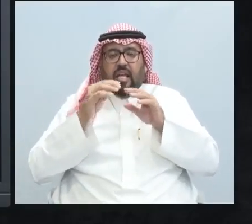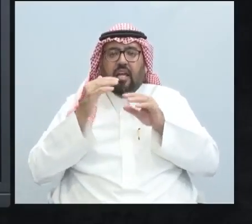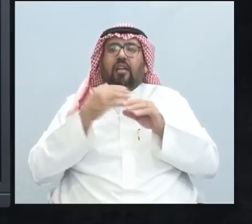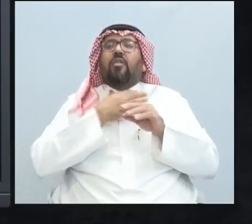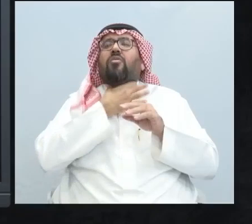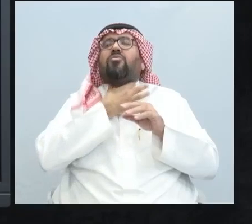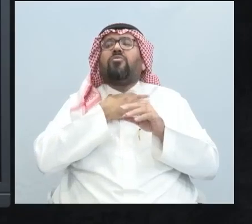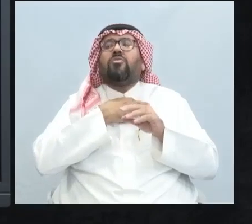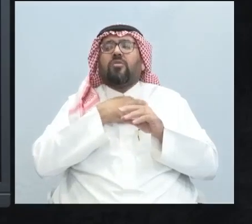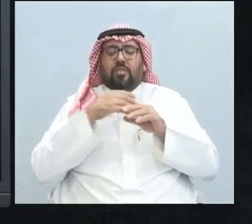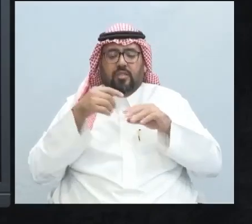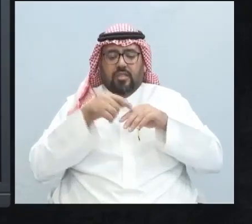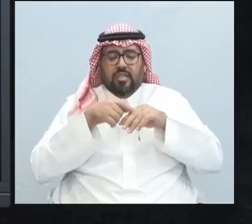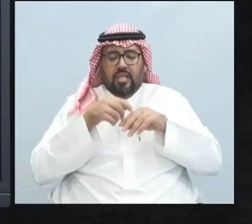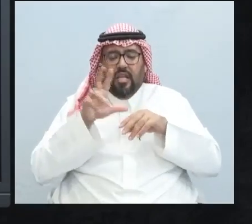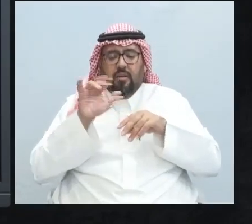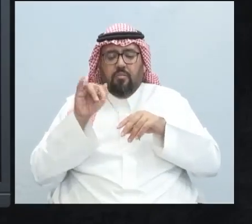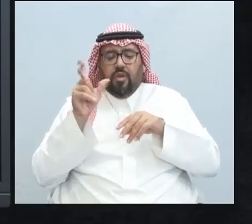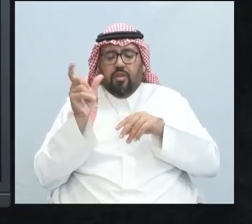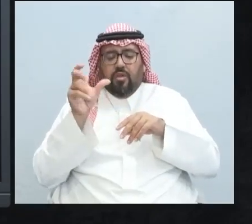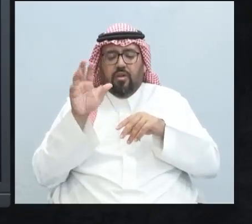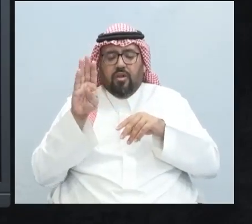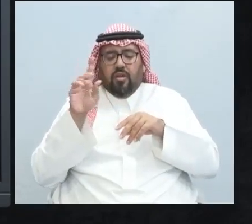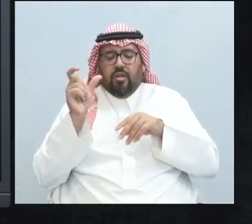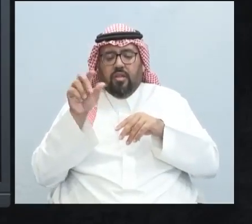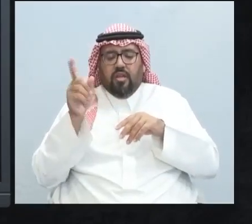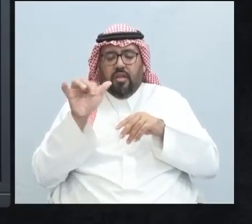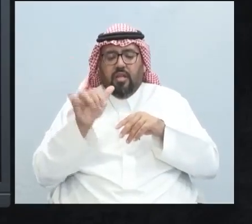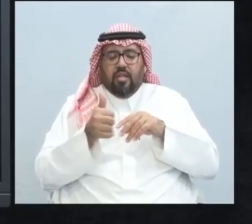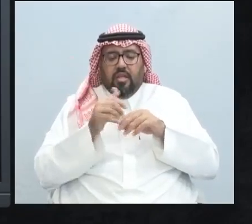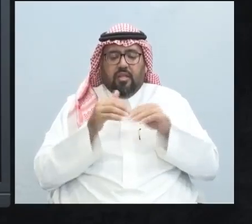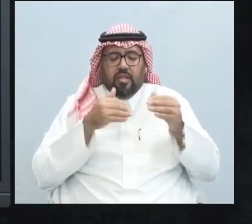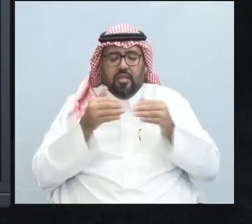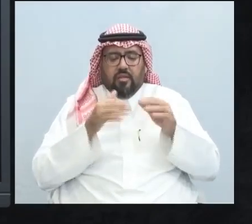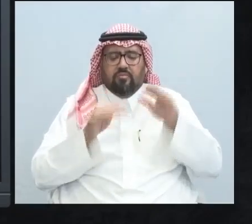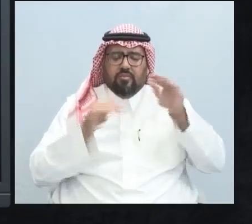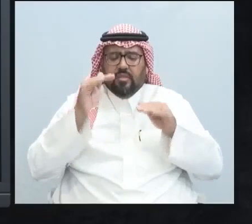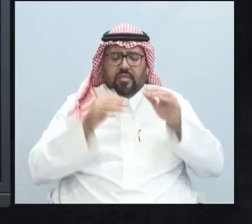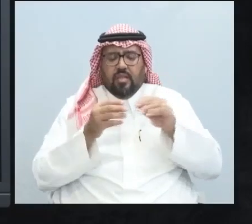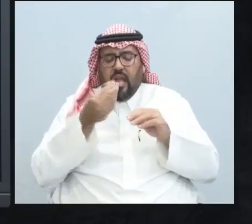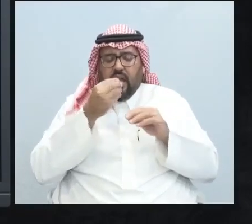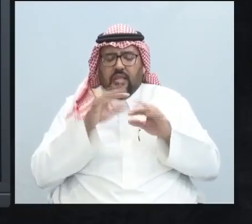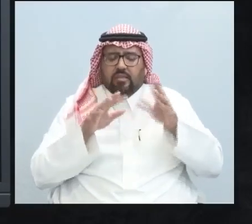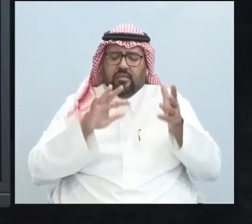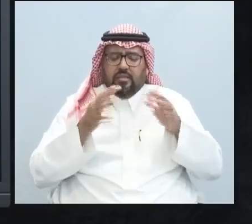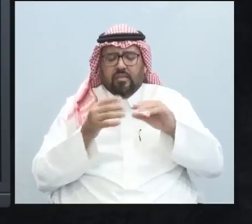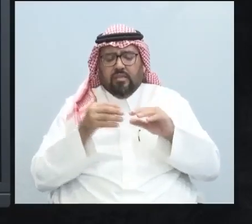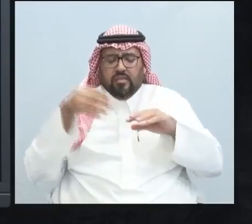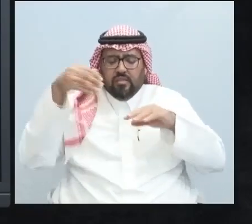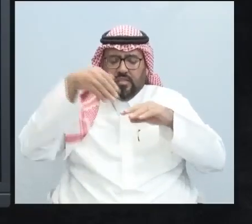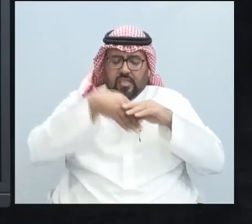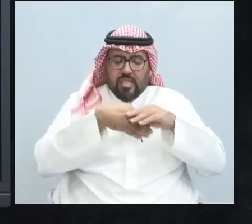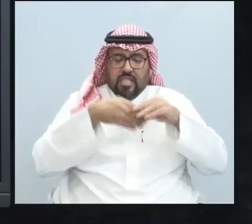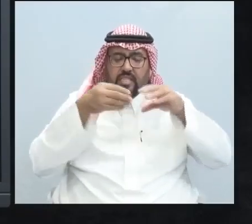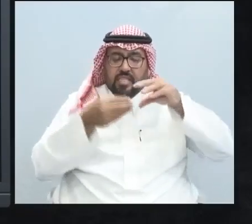الوسط هذه المنطقه مليئه بال الميتوكندريا فهنالك فارق كبير في ح الحيوانات المنويه في تغذيه الحيوانات المنويه لكي تصل الى